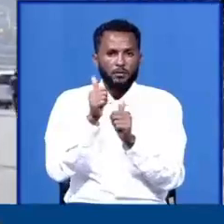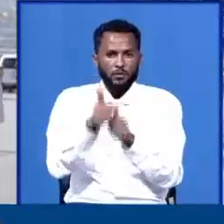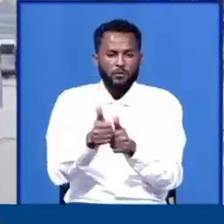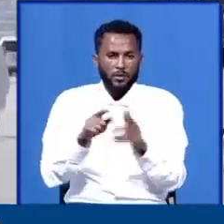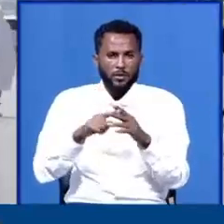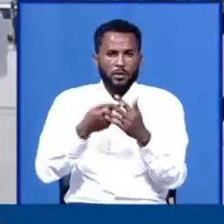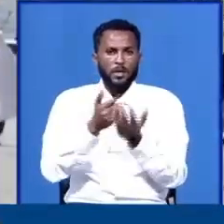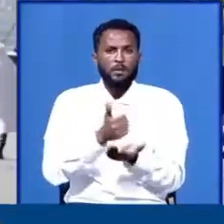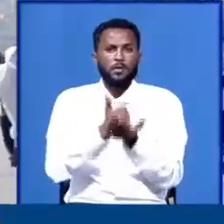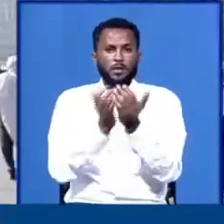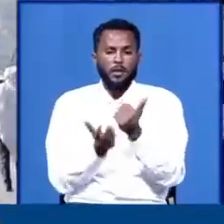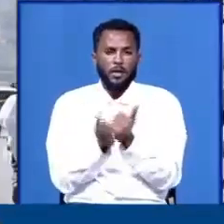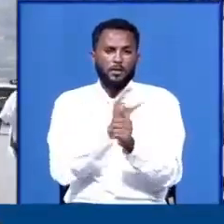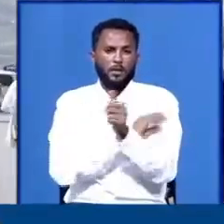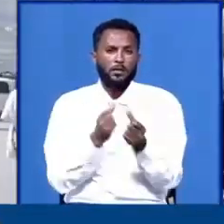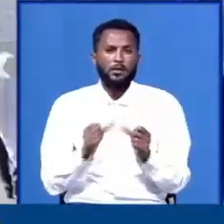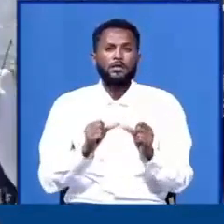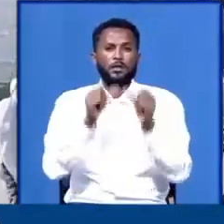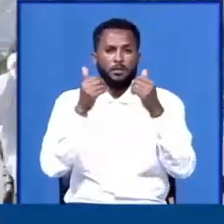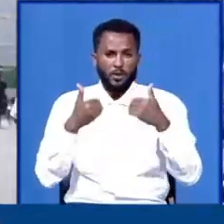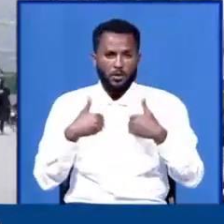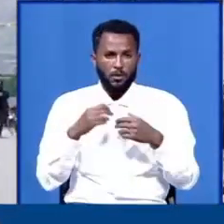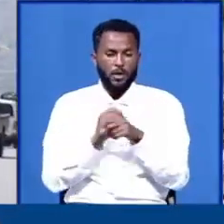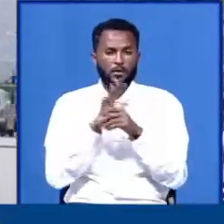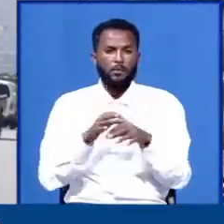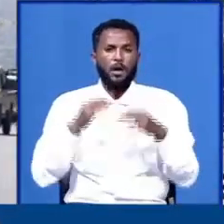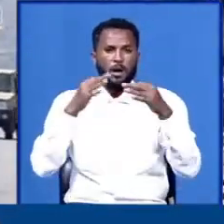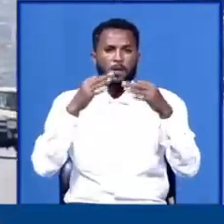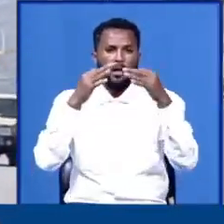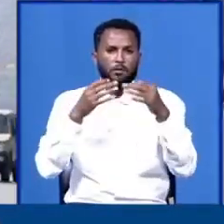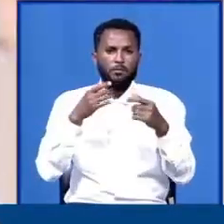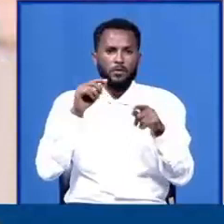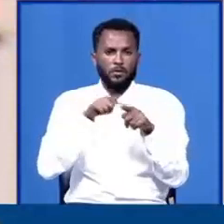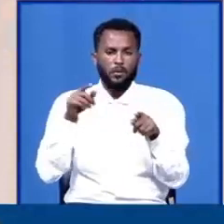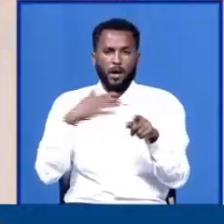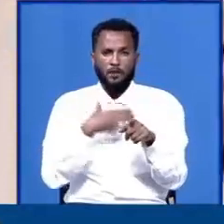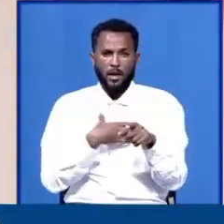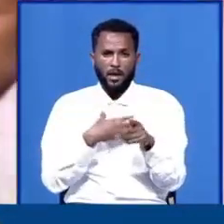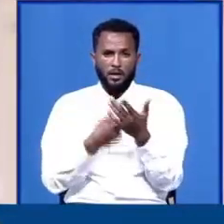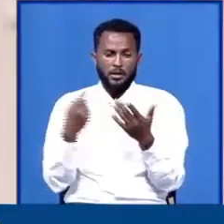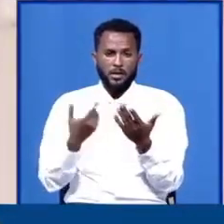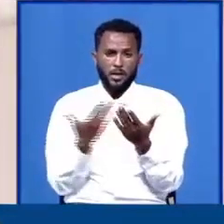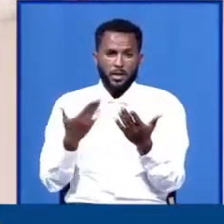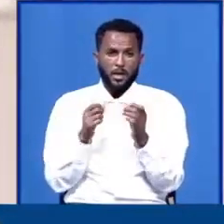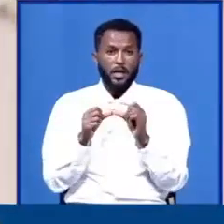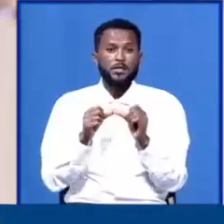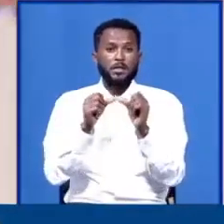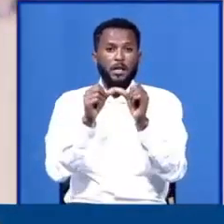እቲ ዝተጀመረ ምትሕጋዝ ተጠናኺሩ ክቕፅል ከም ዘለዎ መልእኽቶም ኣመሓላሊፎም እቶም ኣባላት። እዚ ነገር እዚ ንቐፃሊ